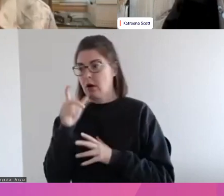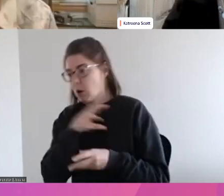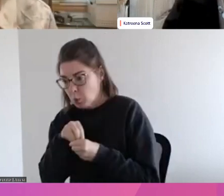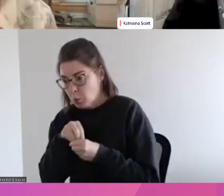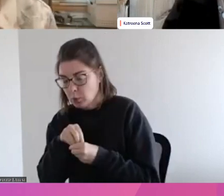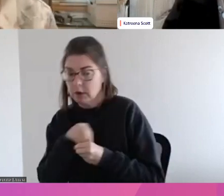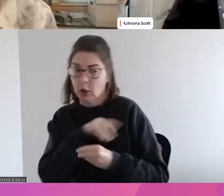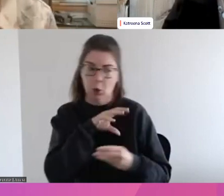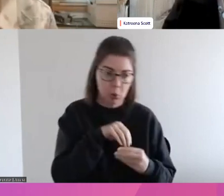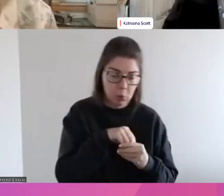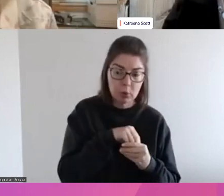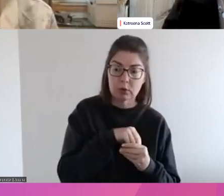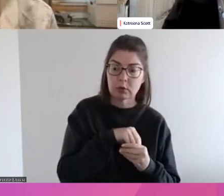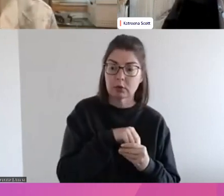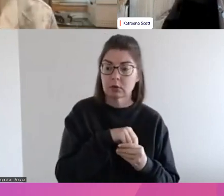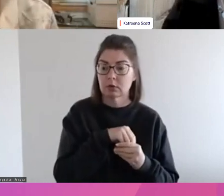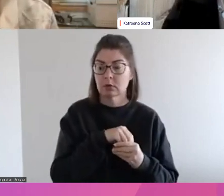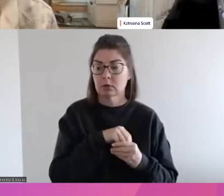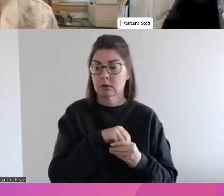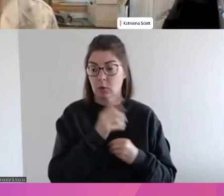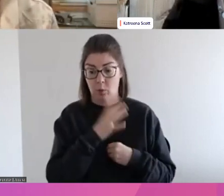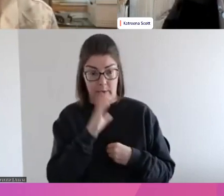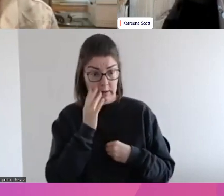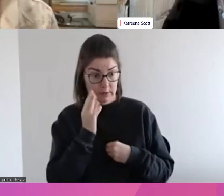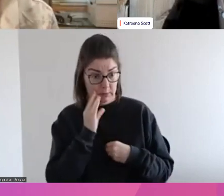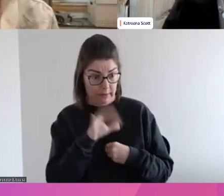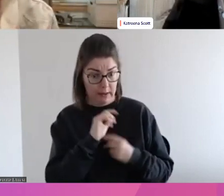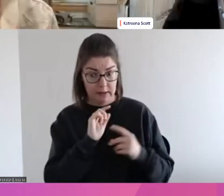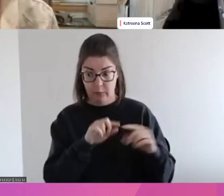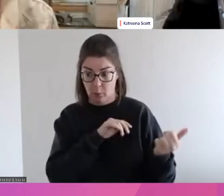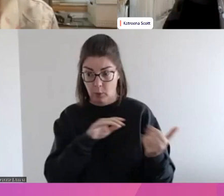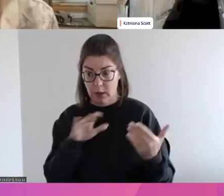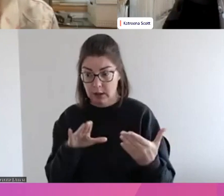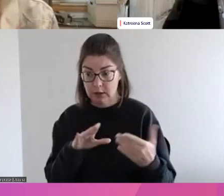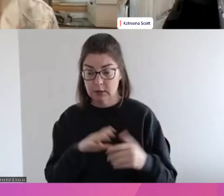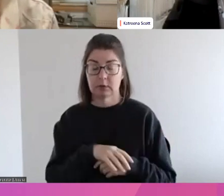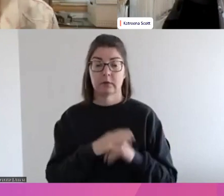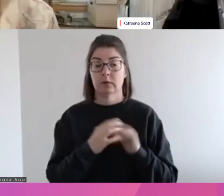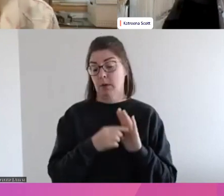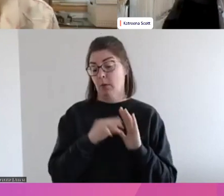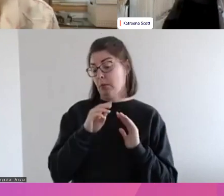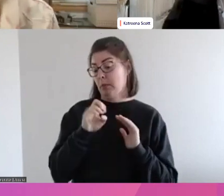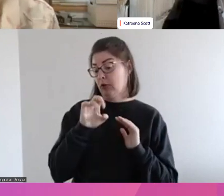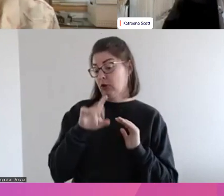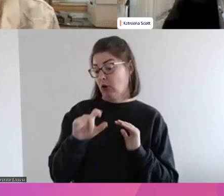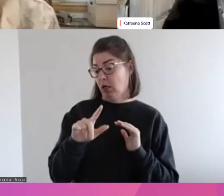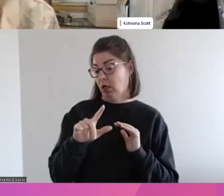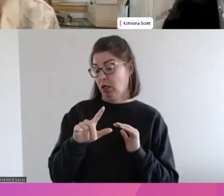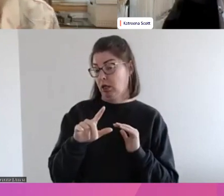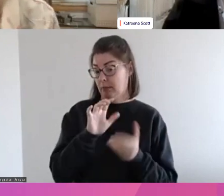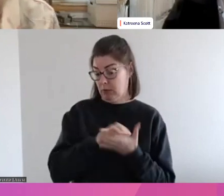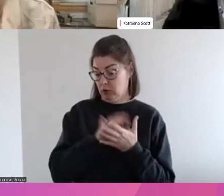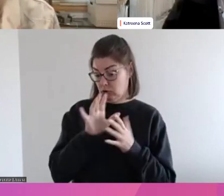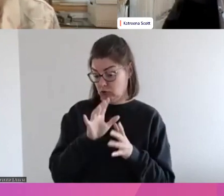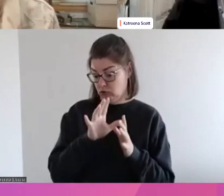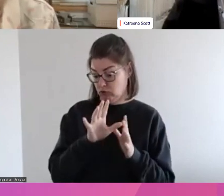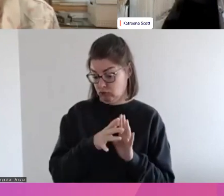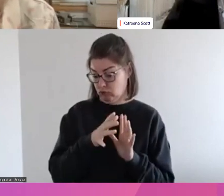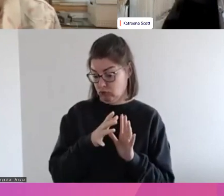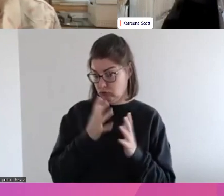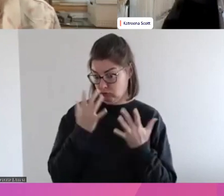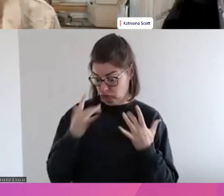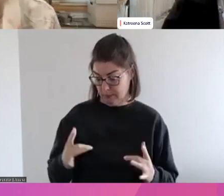conjugale, ce que c'est, ce que ce n'est pas, différentes façons de vivre cela, y compris le viol marital, parce